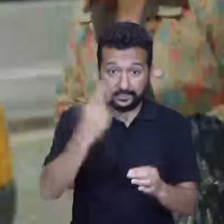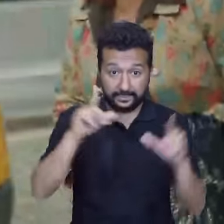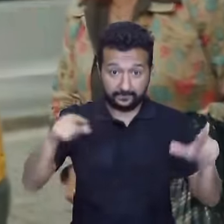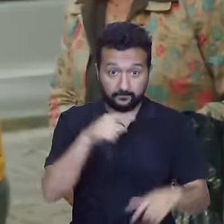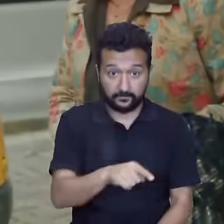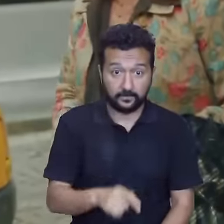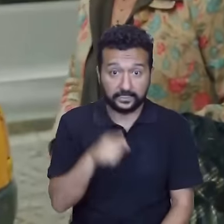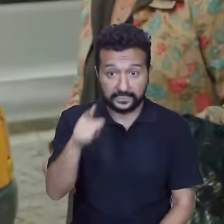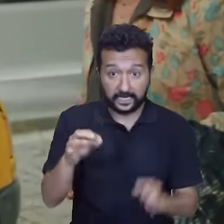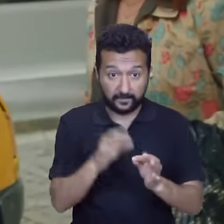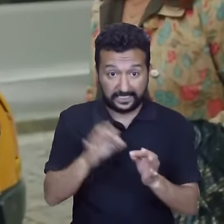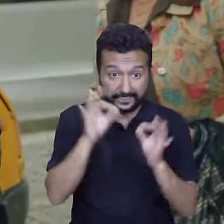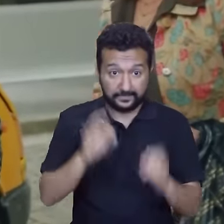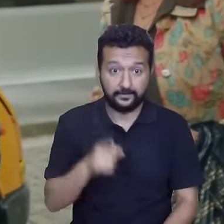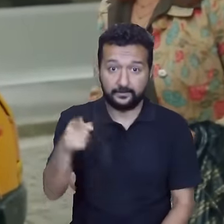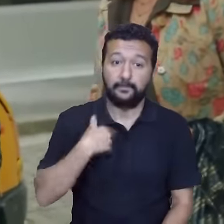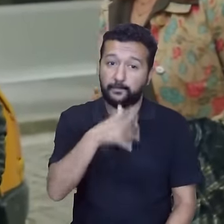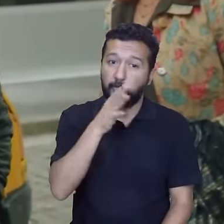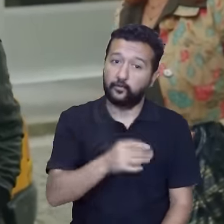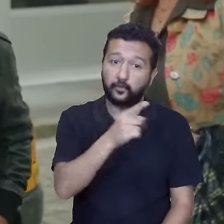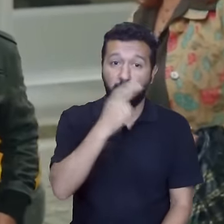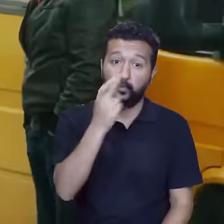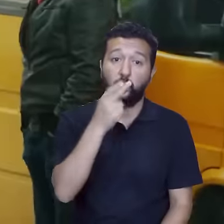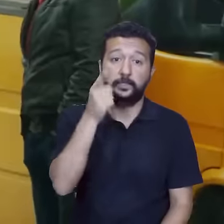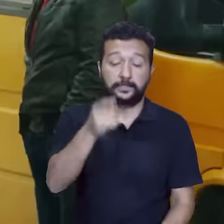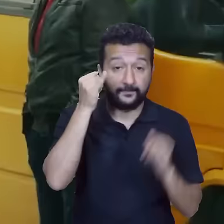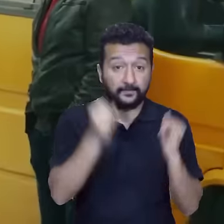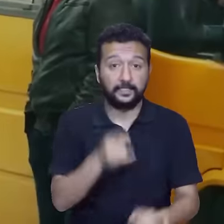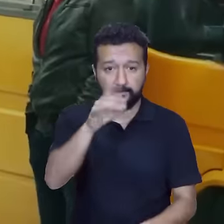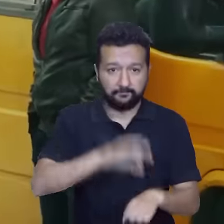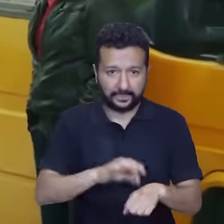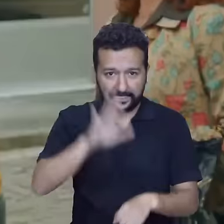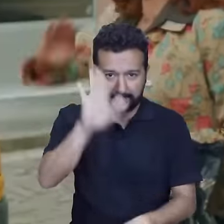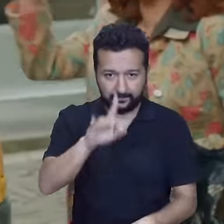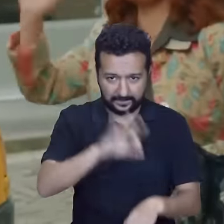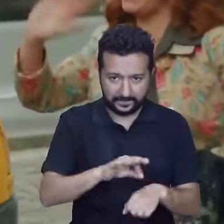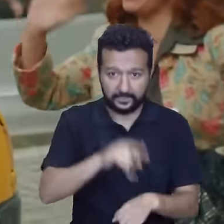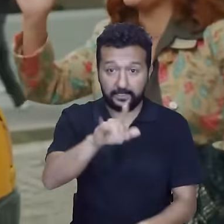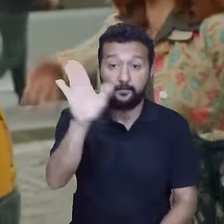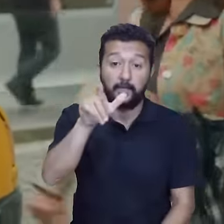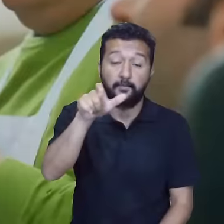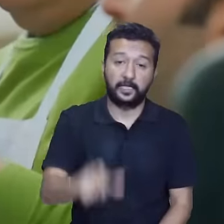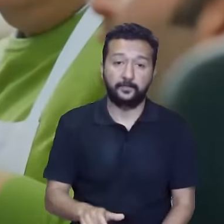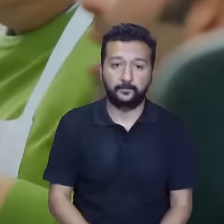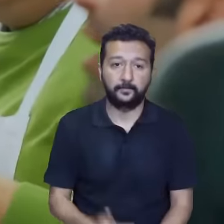mu? Ne? Sana mı diktirdin? Evet. Ben biliyordum zaten, dolandırıcı. Bir dakika Zeki'cim, bir dakika. Bay bay. Ben gelip alacağım